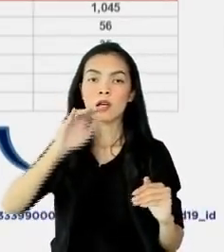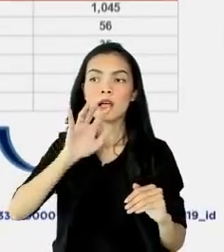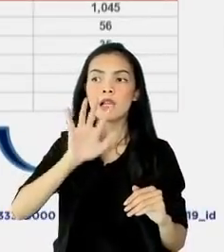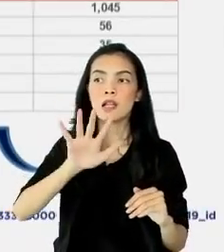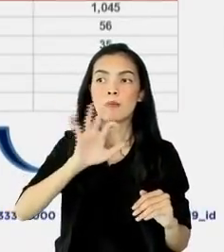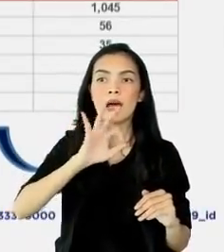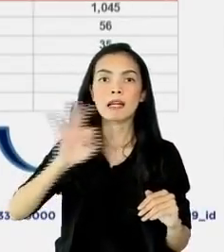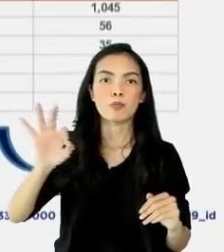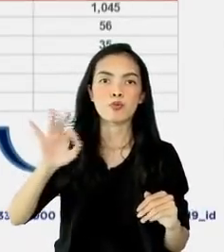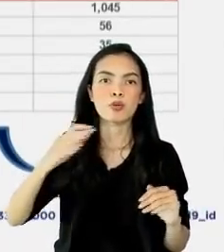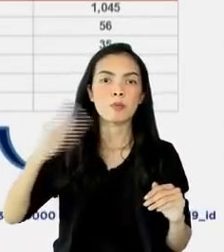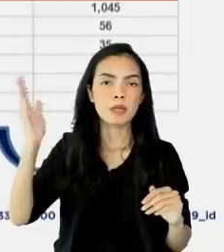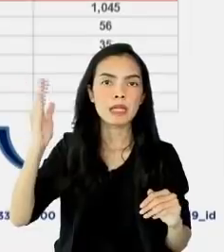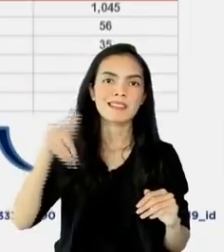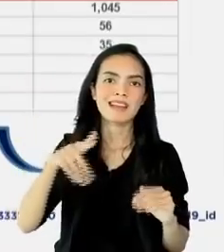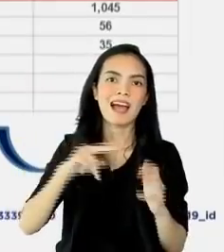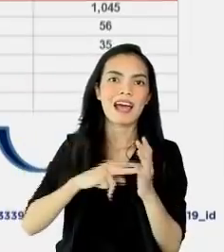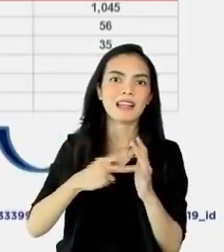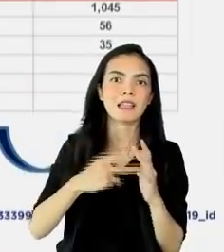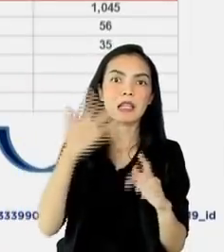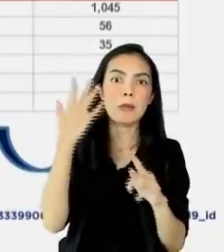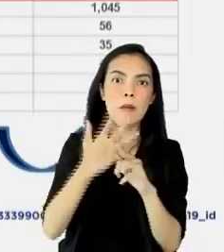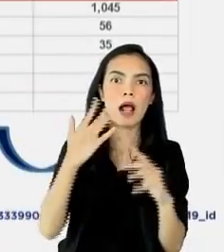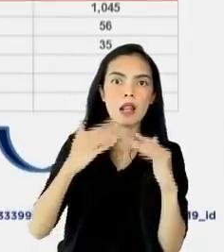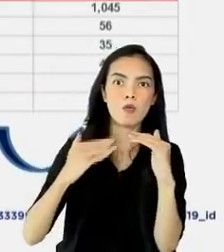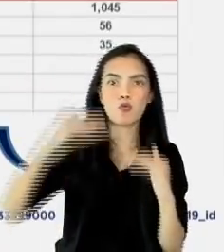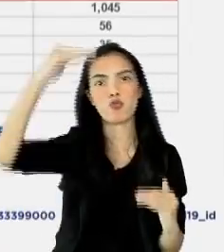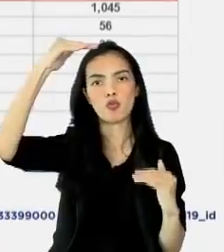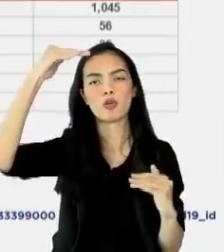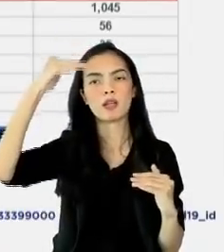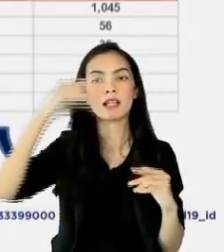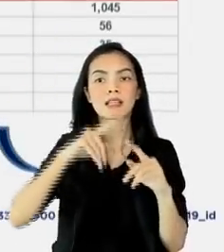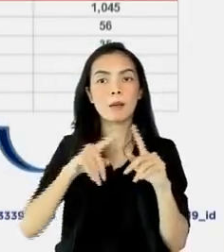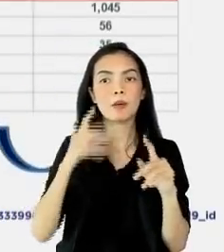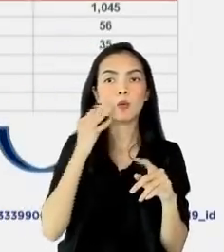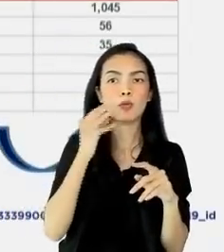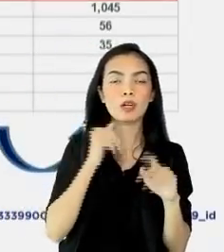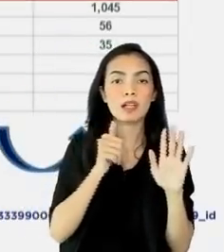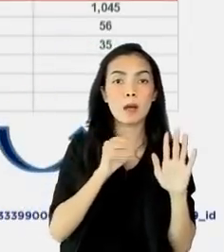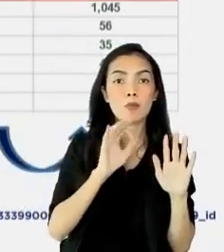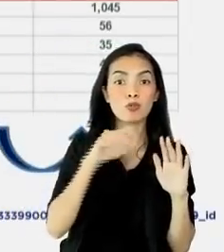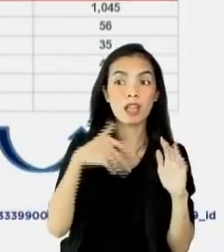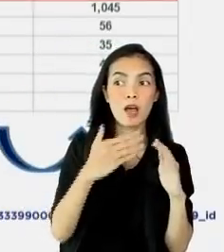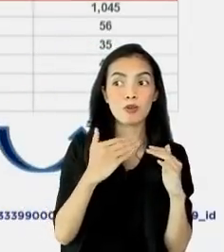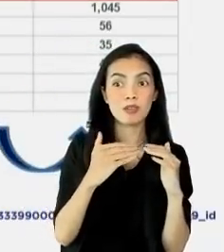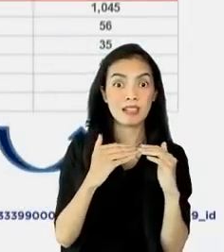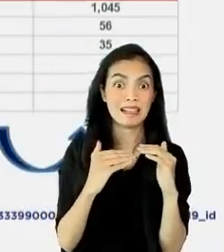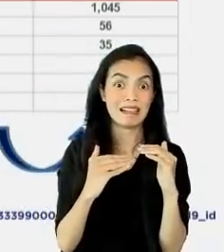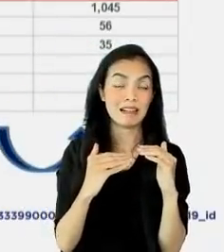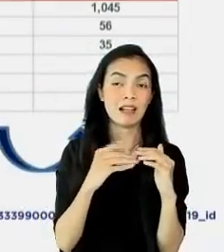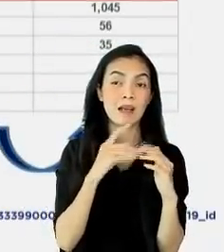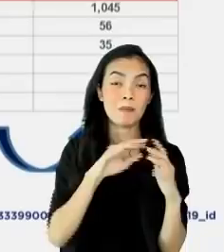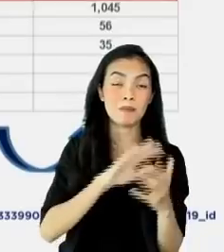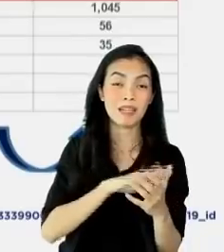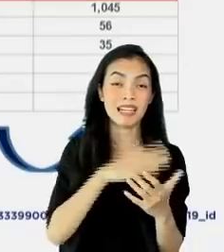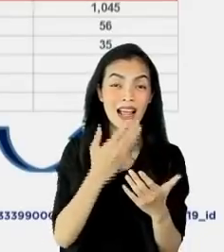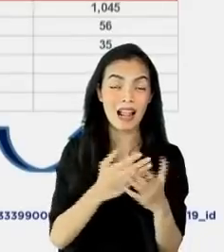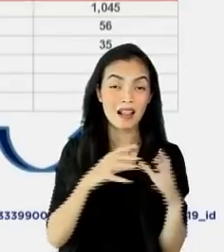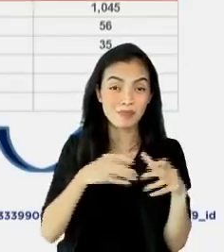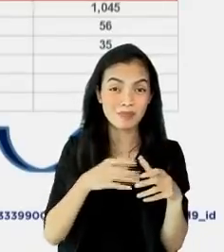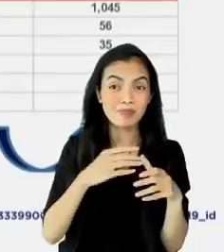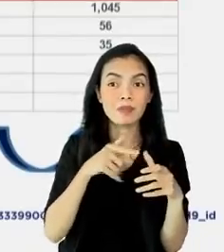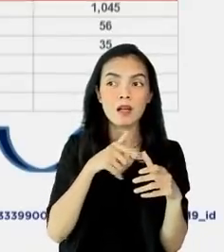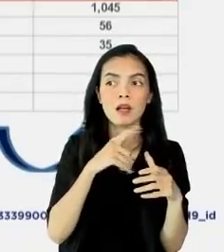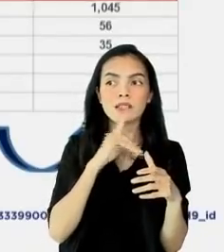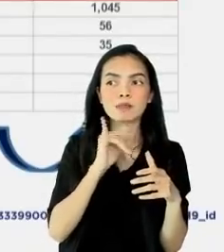tinggi dibandingkan di bulan Juni. Sedangkan kalau untuk di atas usia 60 tahun memang terjadi peningkatan tapi 3 kali lipat, masih di bawah yang